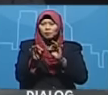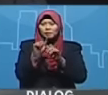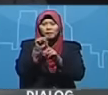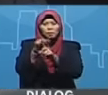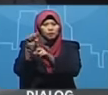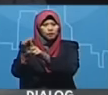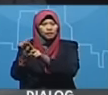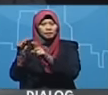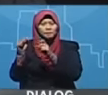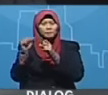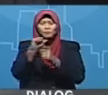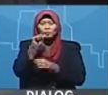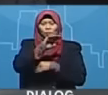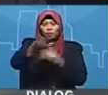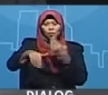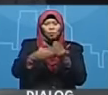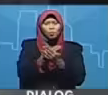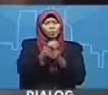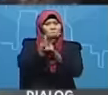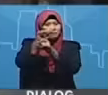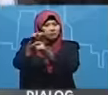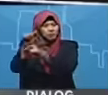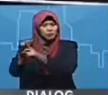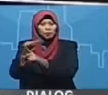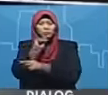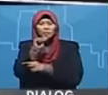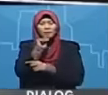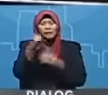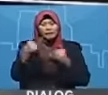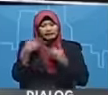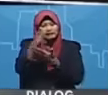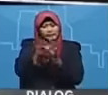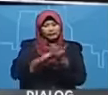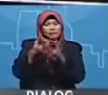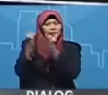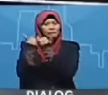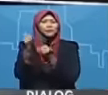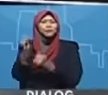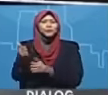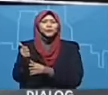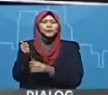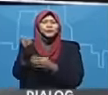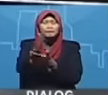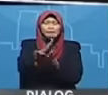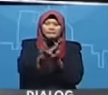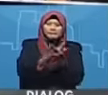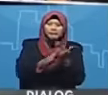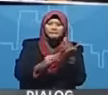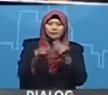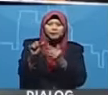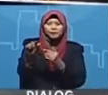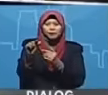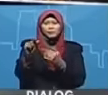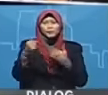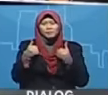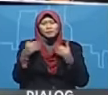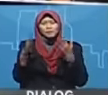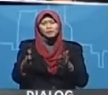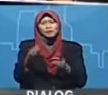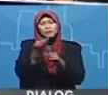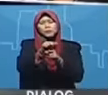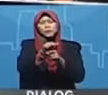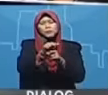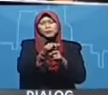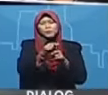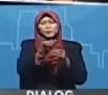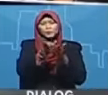penipuan ni sebenarnya bukan semua syarikat yang menipu, banyak syarikat yang bagus. Mungkin hanya sebab segelintir dan sebagainya. Jadi perkara ini kita akan